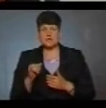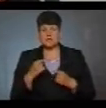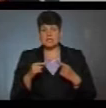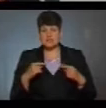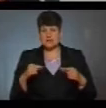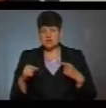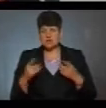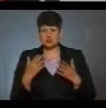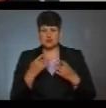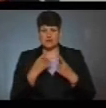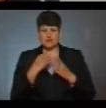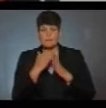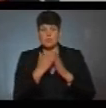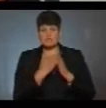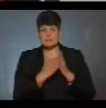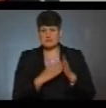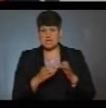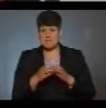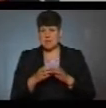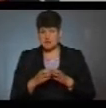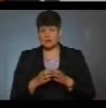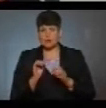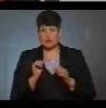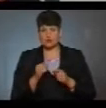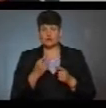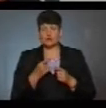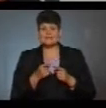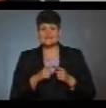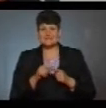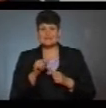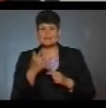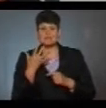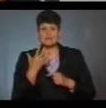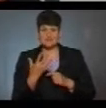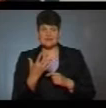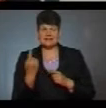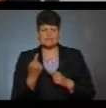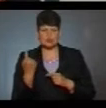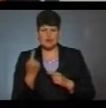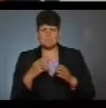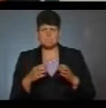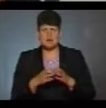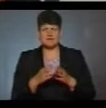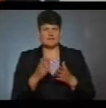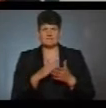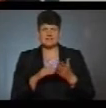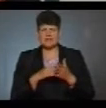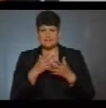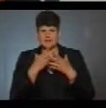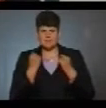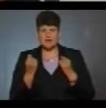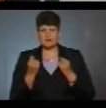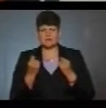говорити по списках партій, так, то це партія з цієї п'ятірки, фактично це одна із партій, яка взагалі не має в своєму складі